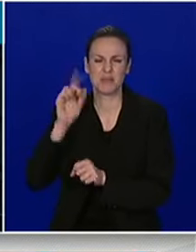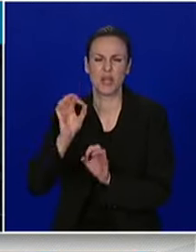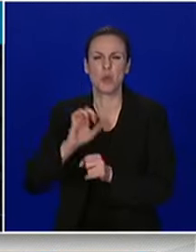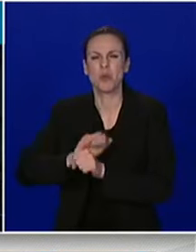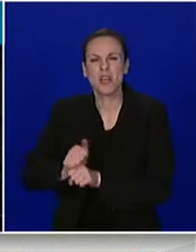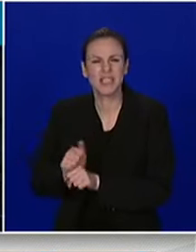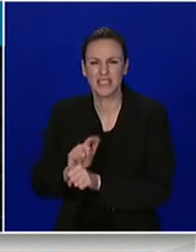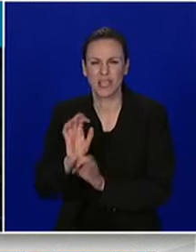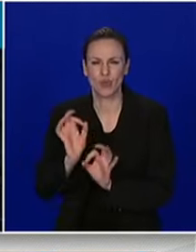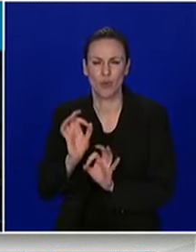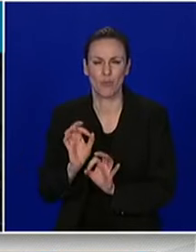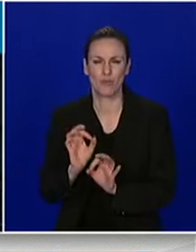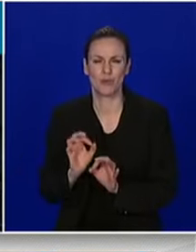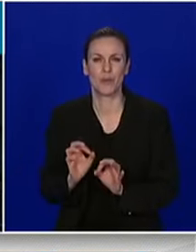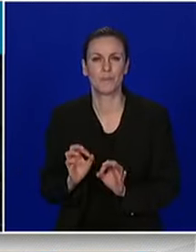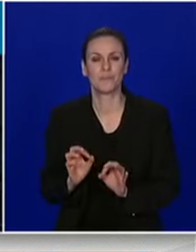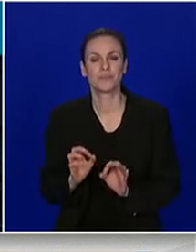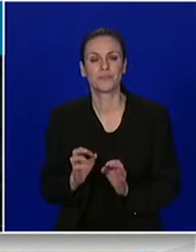to